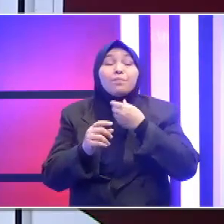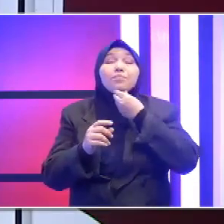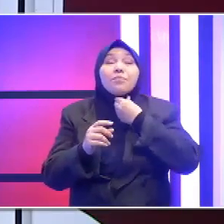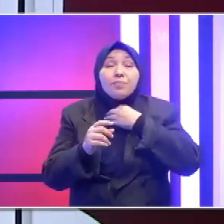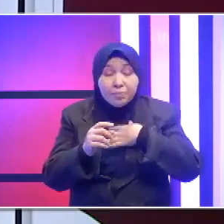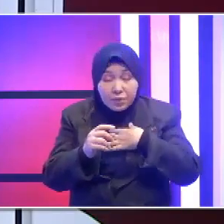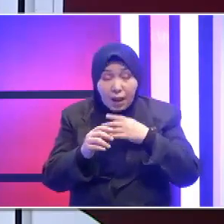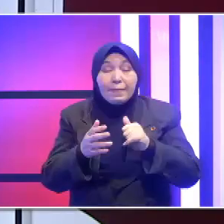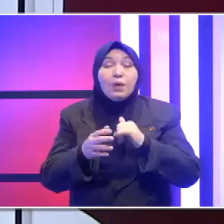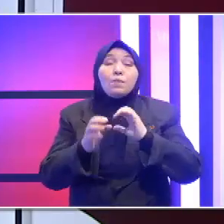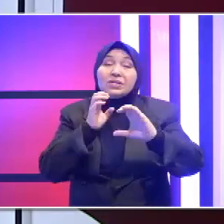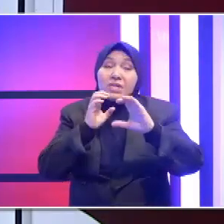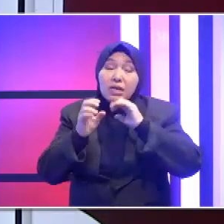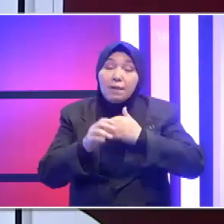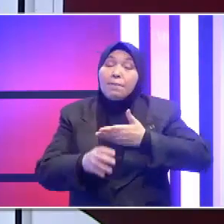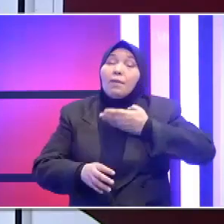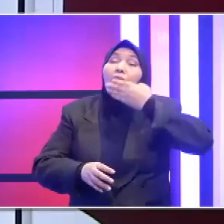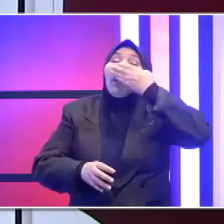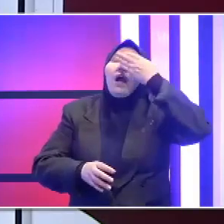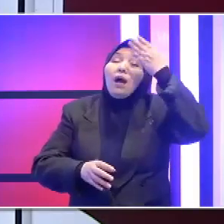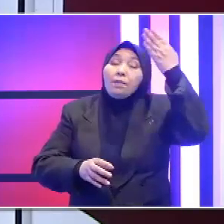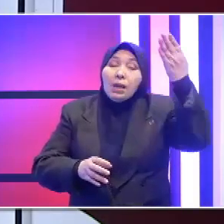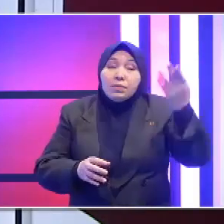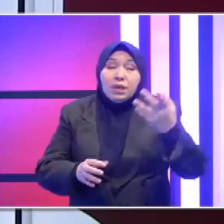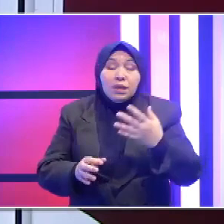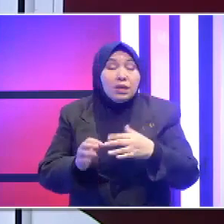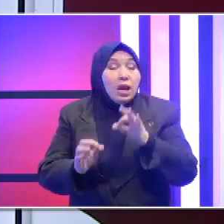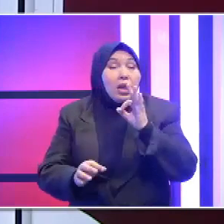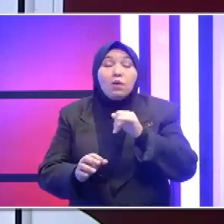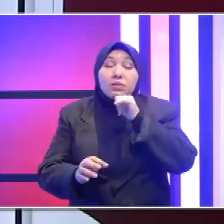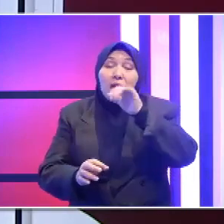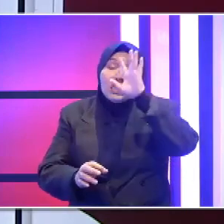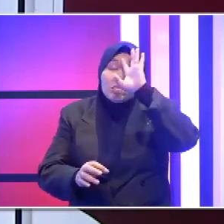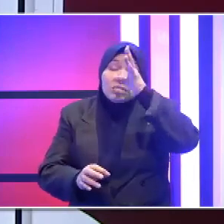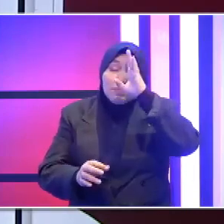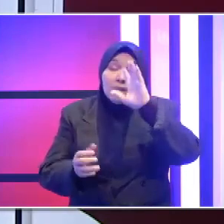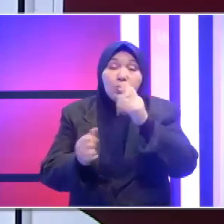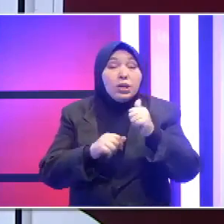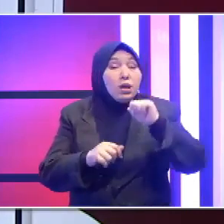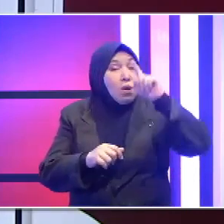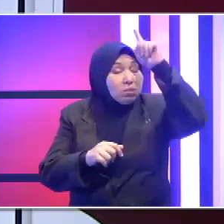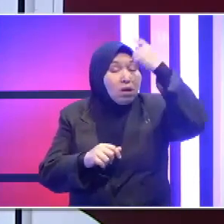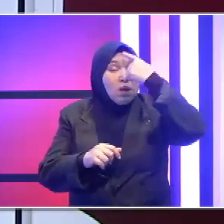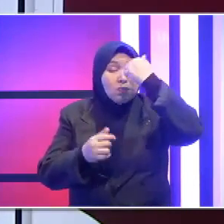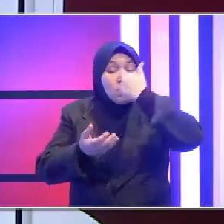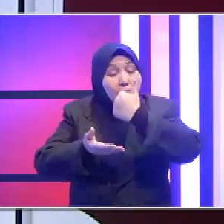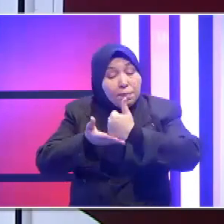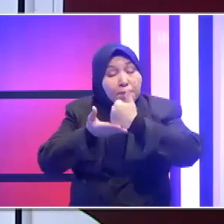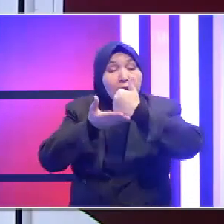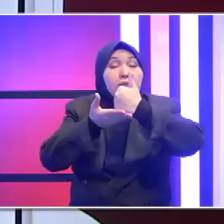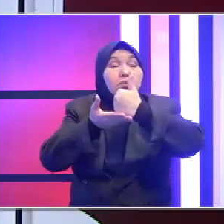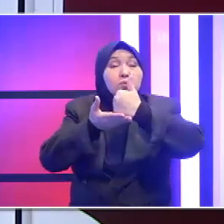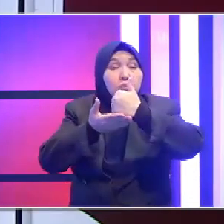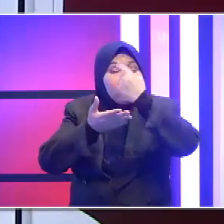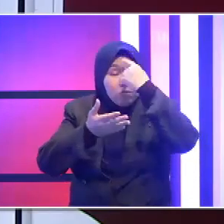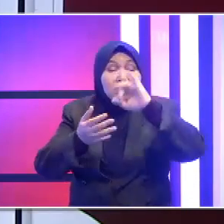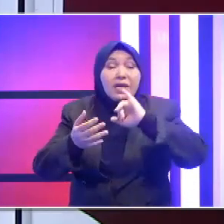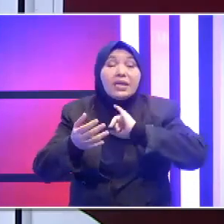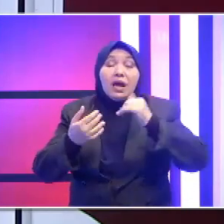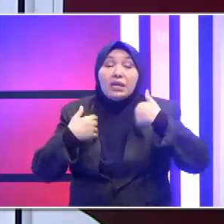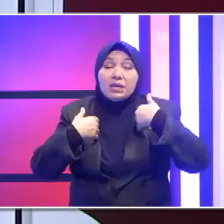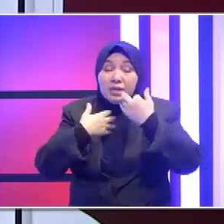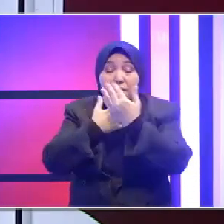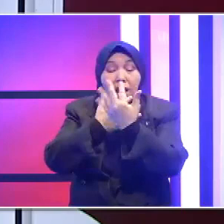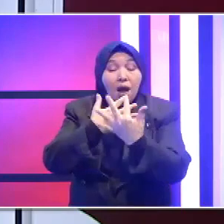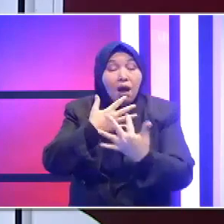kopling sangka balik ngebully bernafas Bali kalau tidak Pak dicipta oleh Allah untuk uh untuk saya ada darah